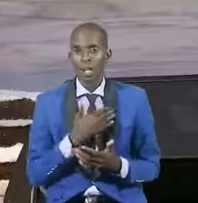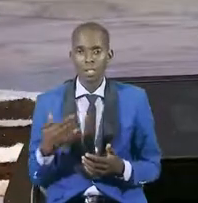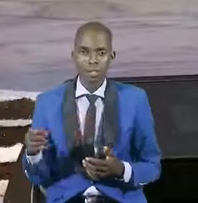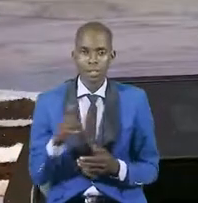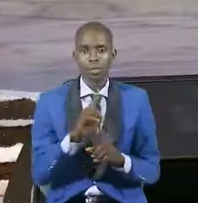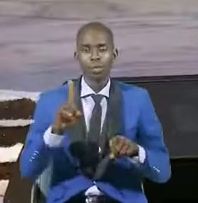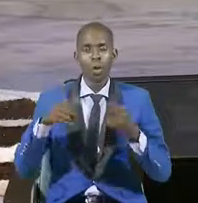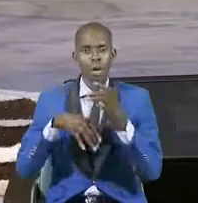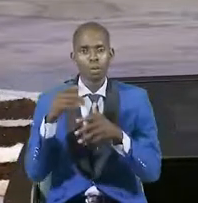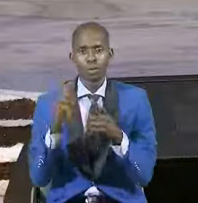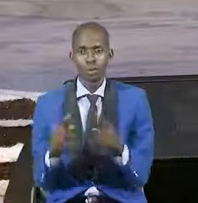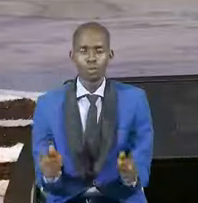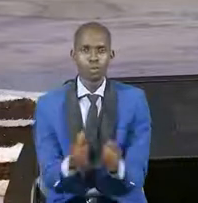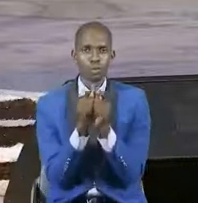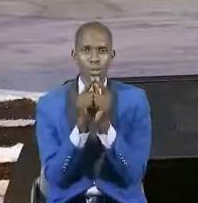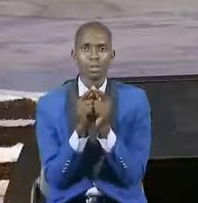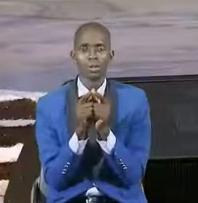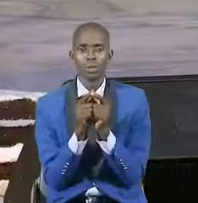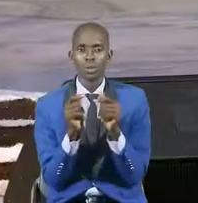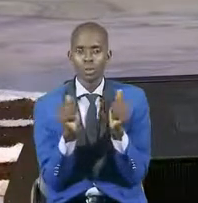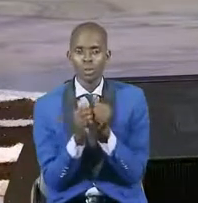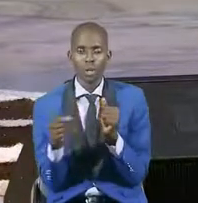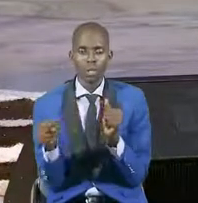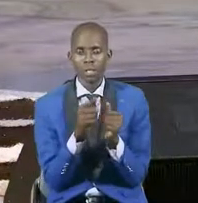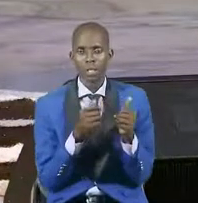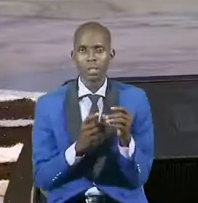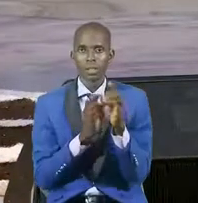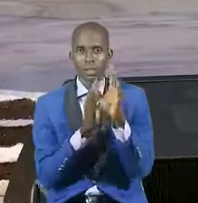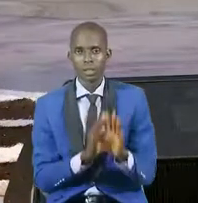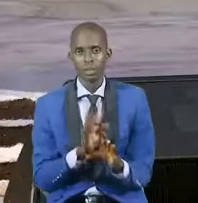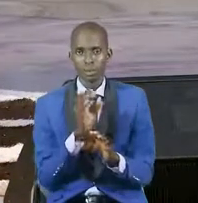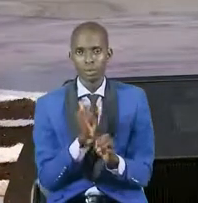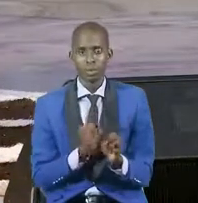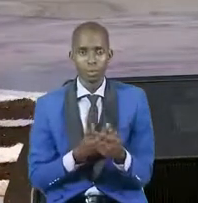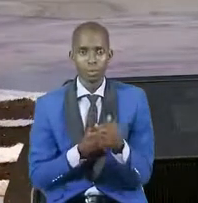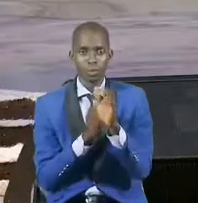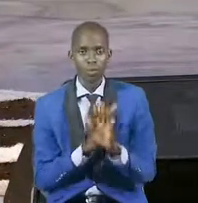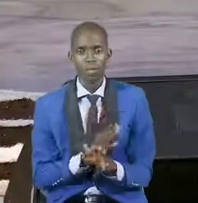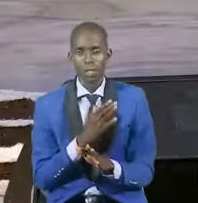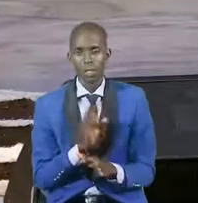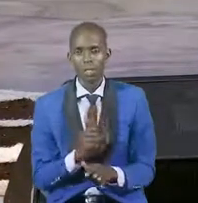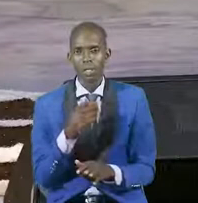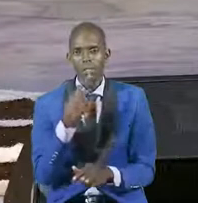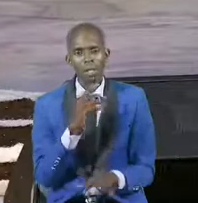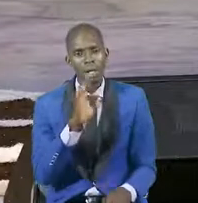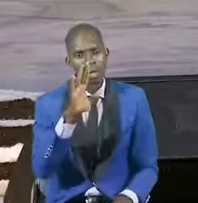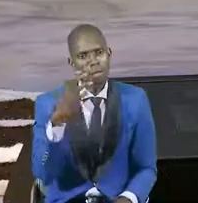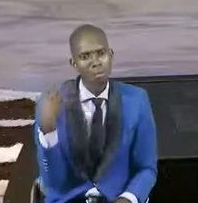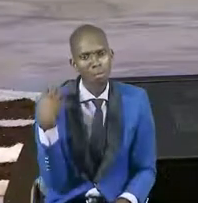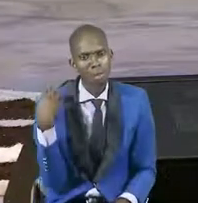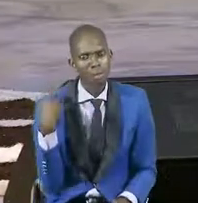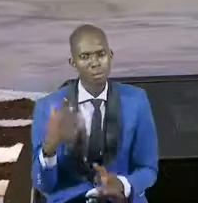Ils les envoyèrent auprès de lui, leurs disciples, avec les Hérodiens, qui dit «